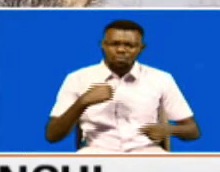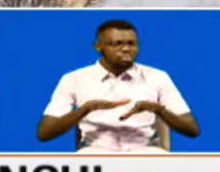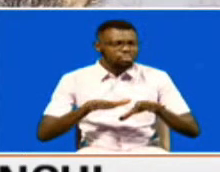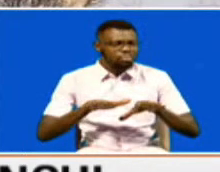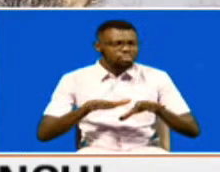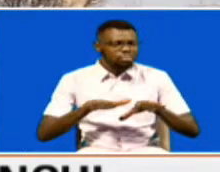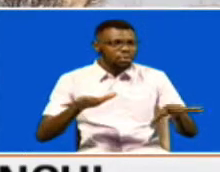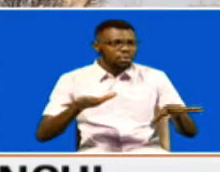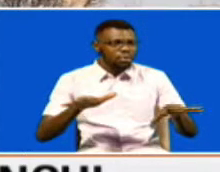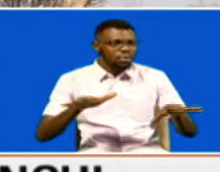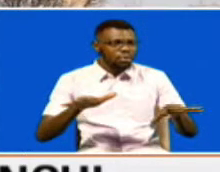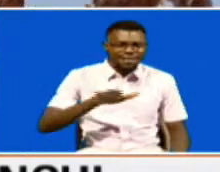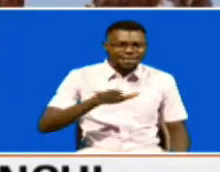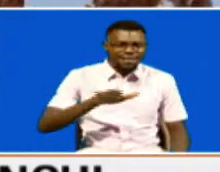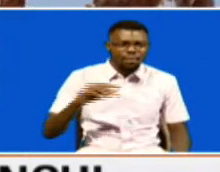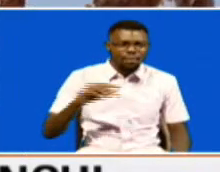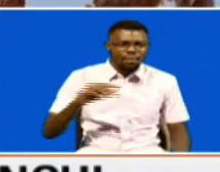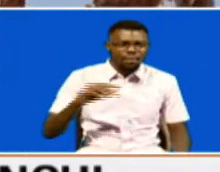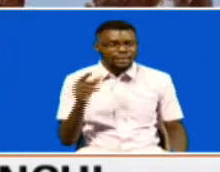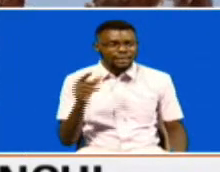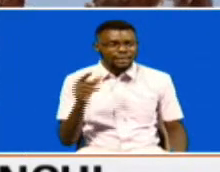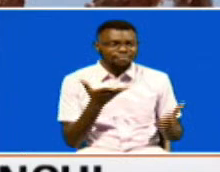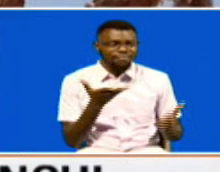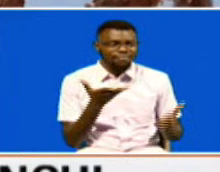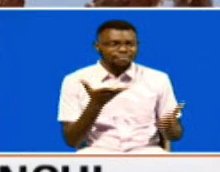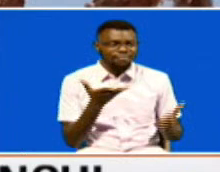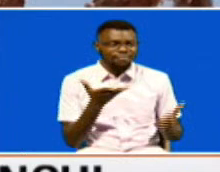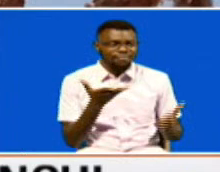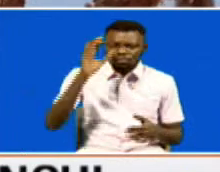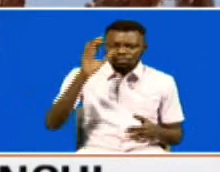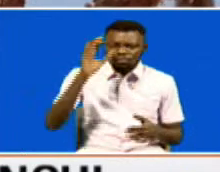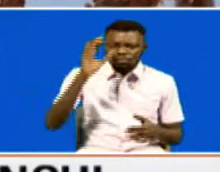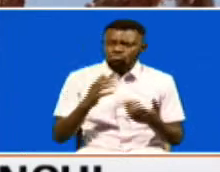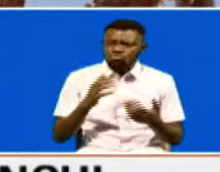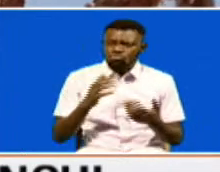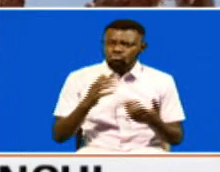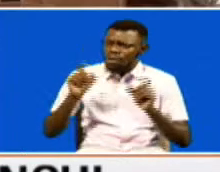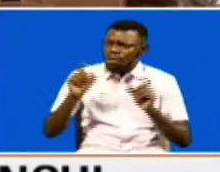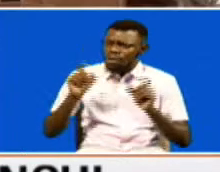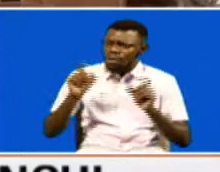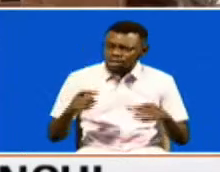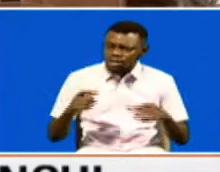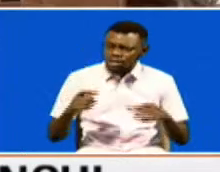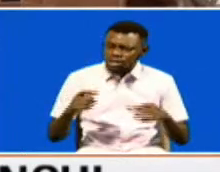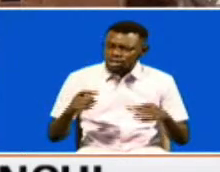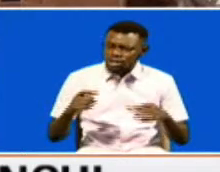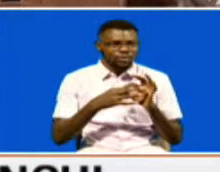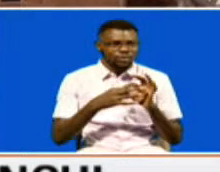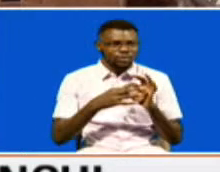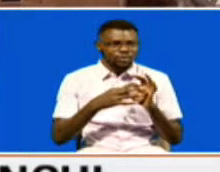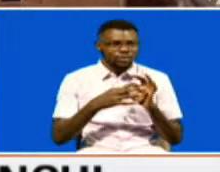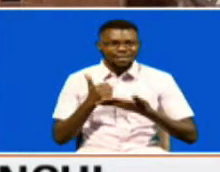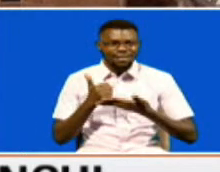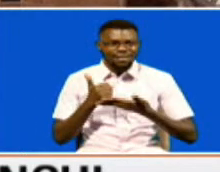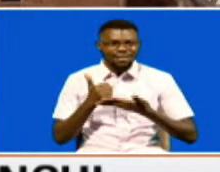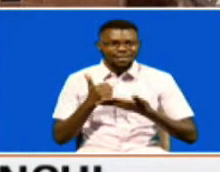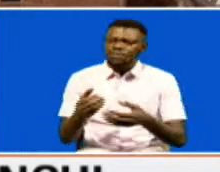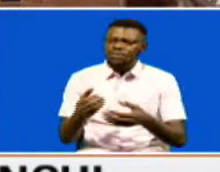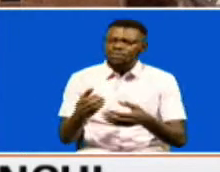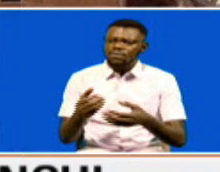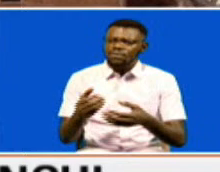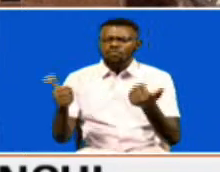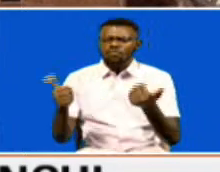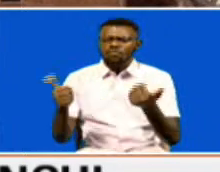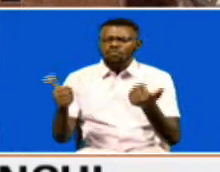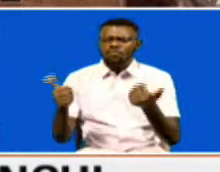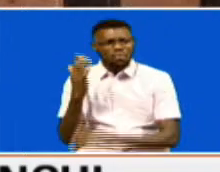kutoka maeneo kama Garissa, ipo haja ya serikali zote mbili kushirikiana ili kuhakikisha kwamba athari za mabadiliko